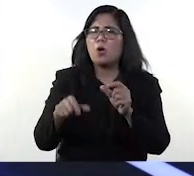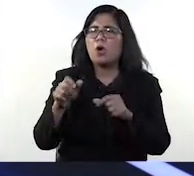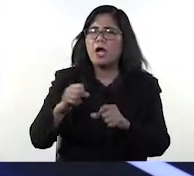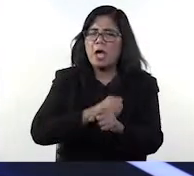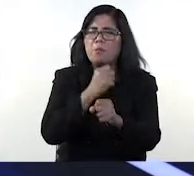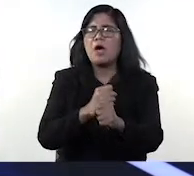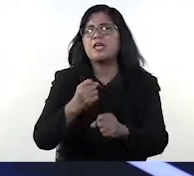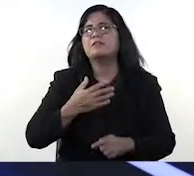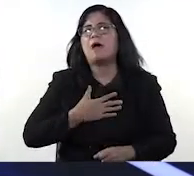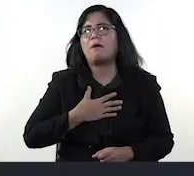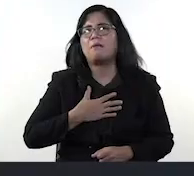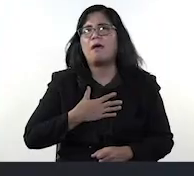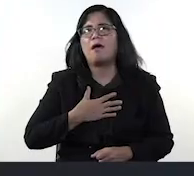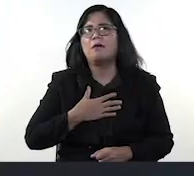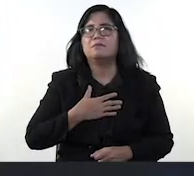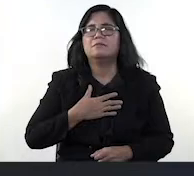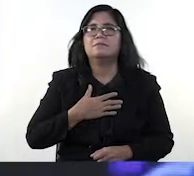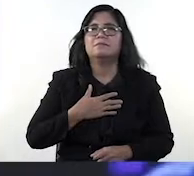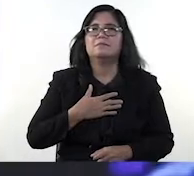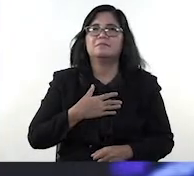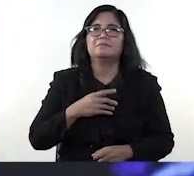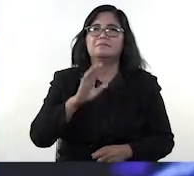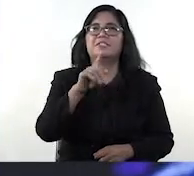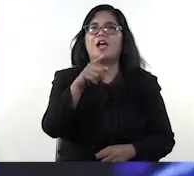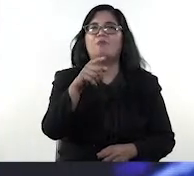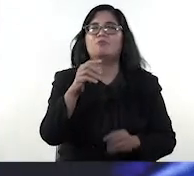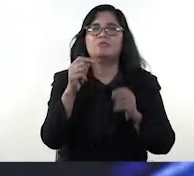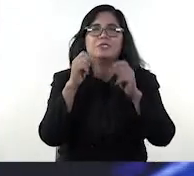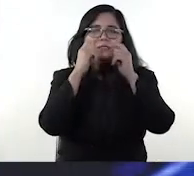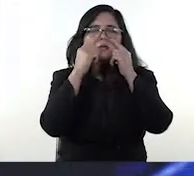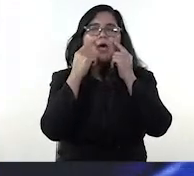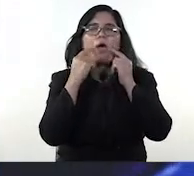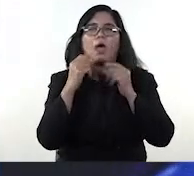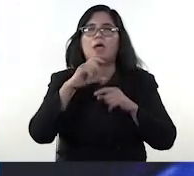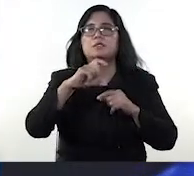saya enggak ada orang yang menguatkan saya enggak remaja Cemen lu cengeng